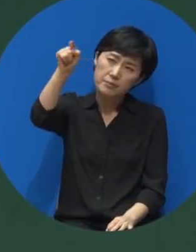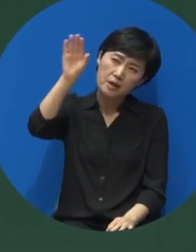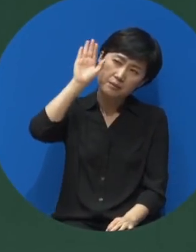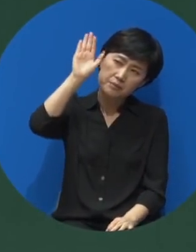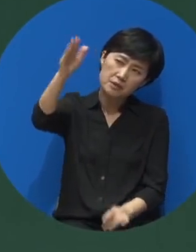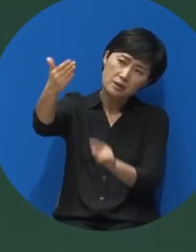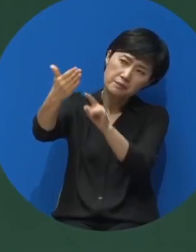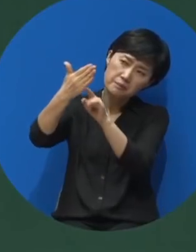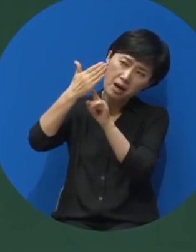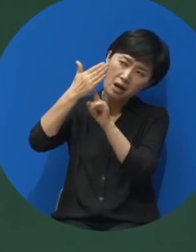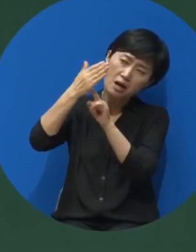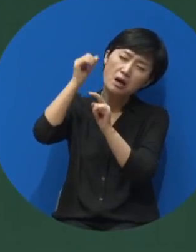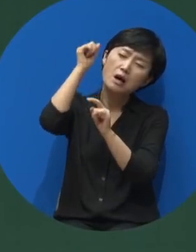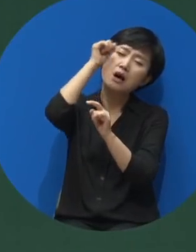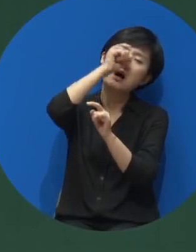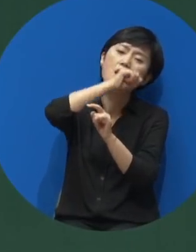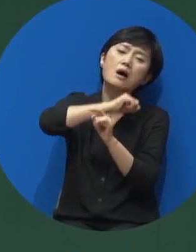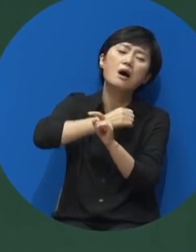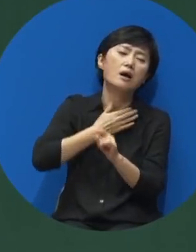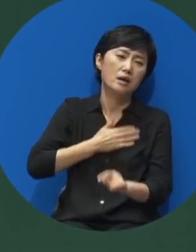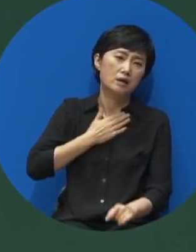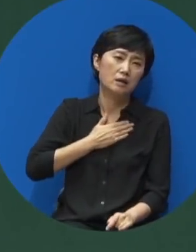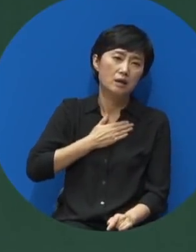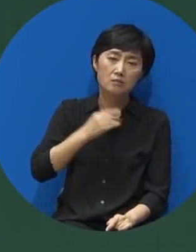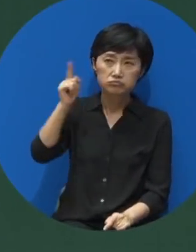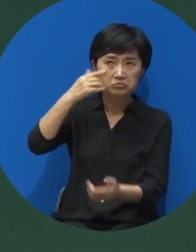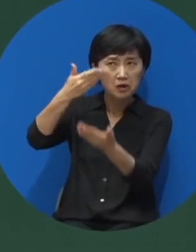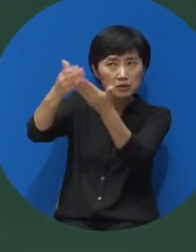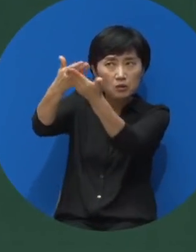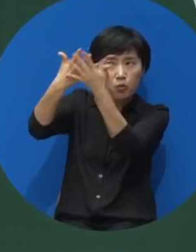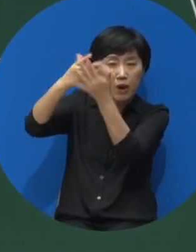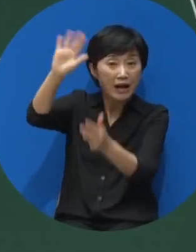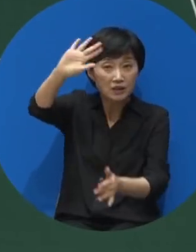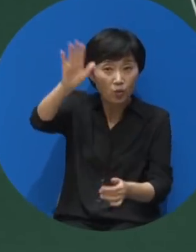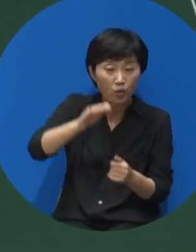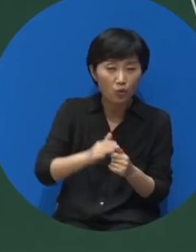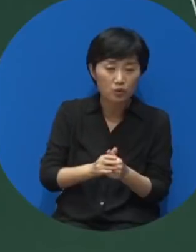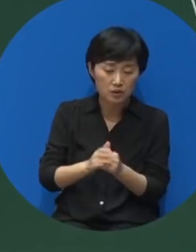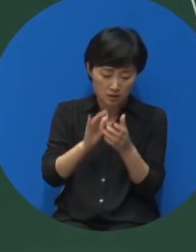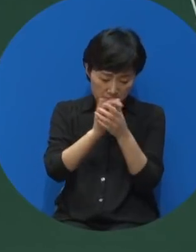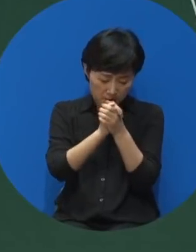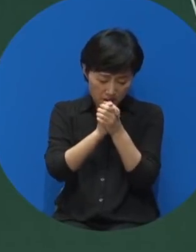会怎样看见呢？不是靠着研究，而是能够分明确实的看见。 이게 환상으로 막 귀로 보이는 게 아니고 그냥 응답으로 보입니다.